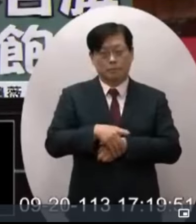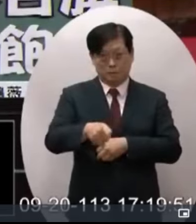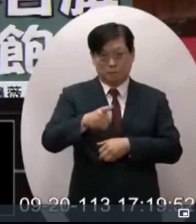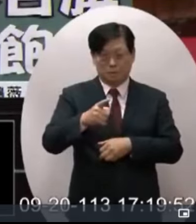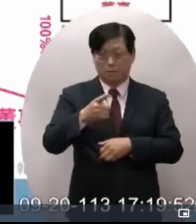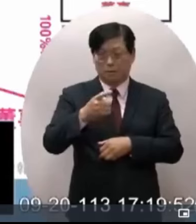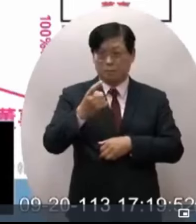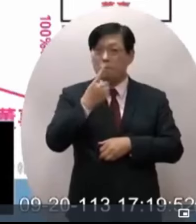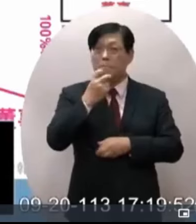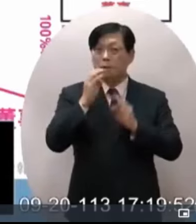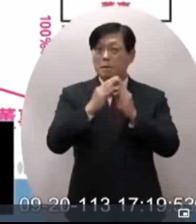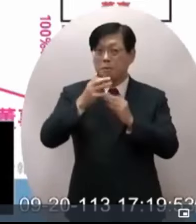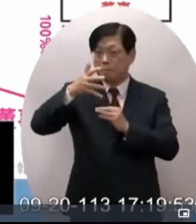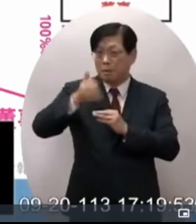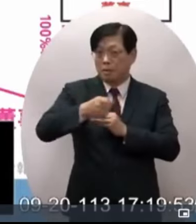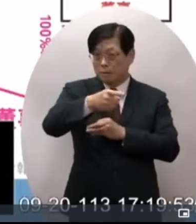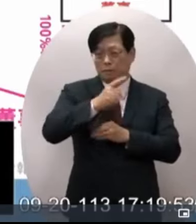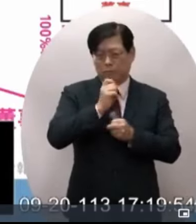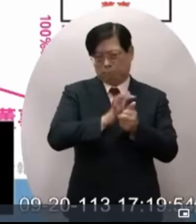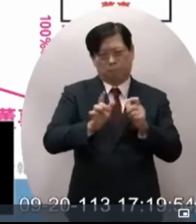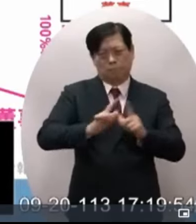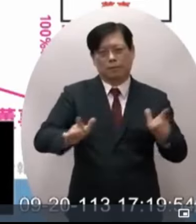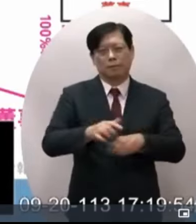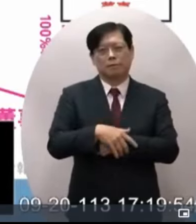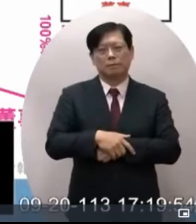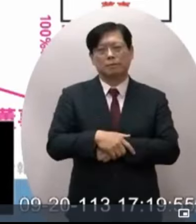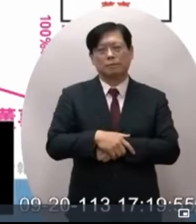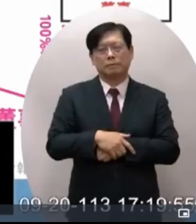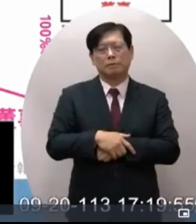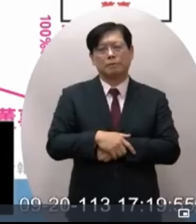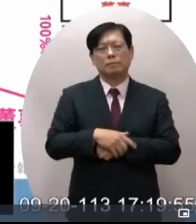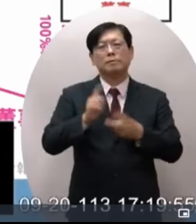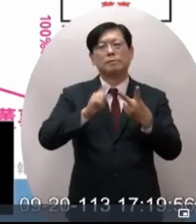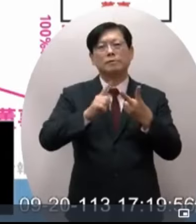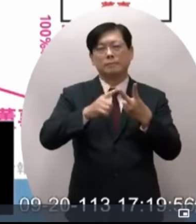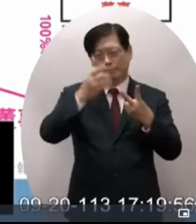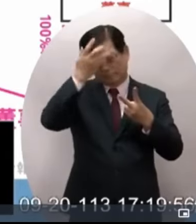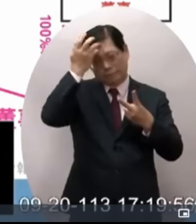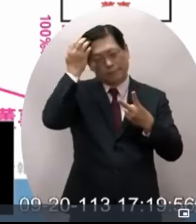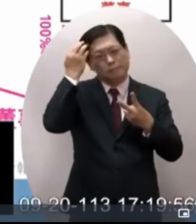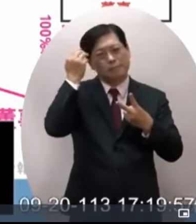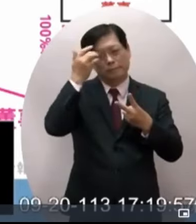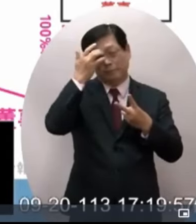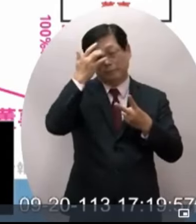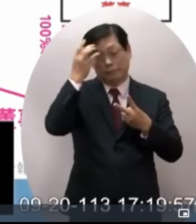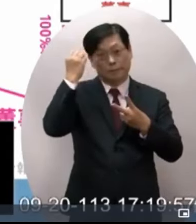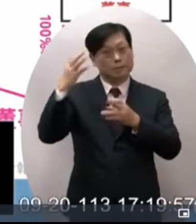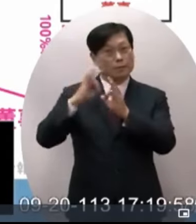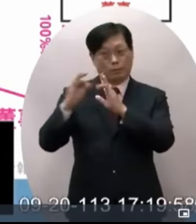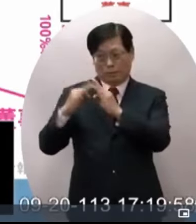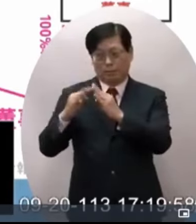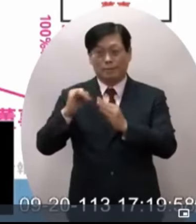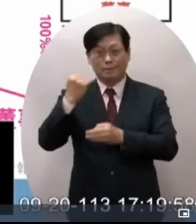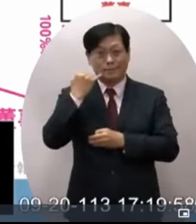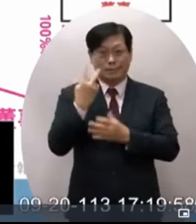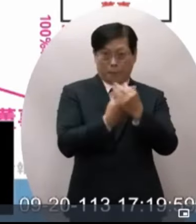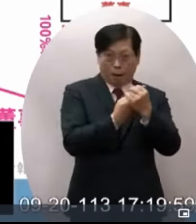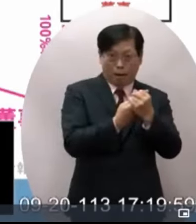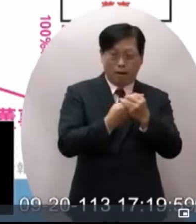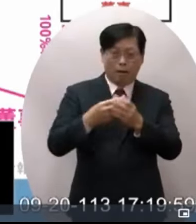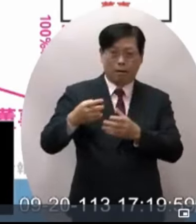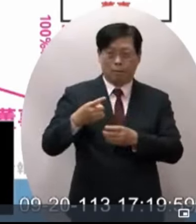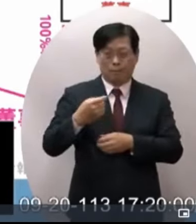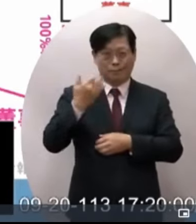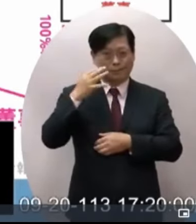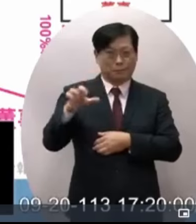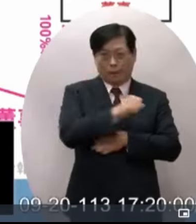最大的这个，因为影响很大。另外一个就是这个星光金要被谁并花落谁家的